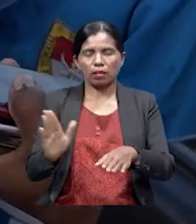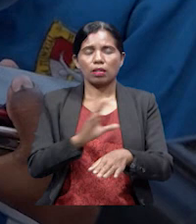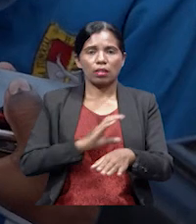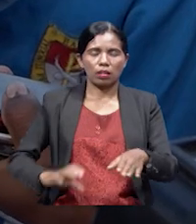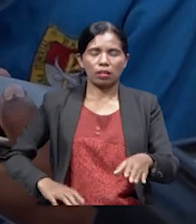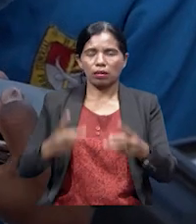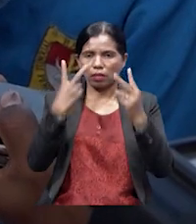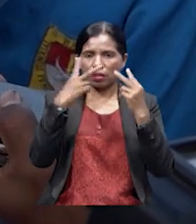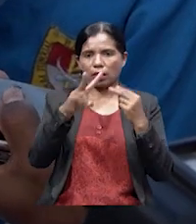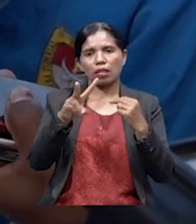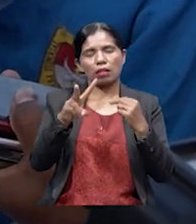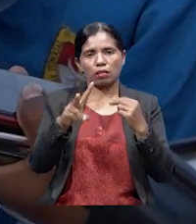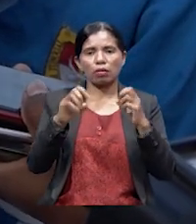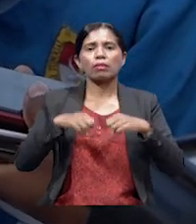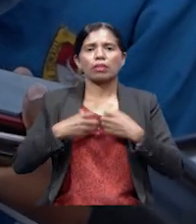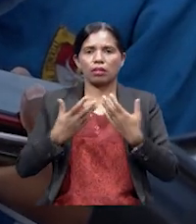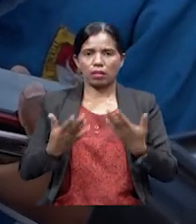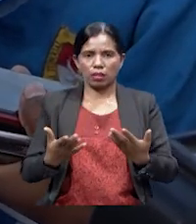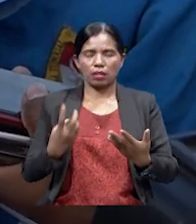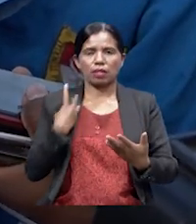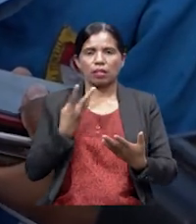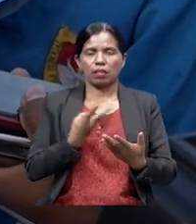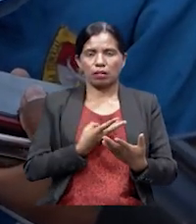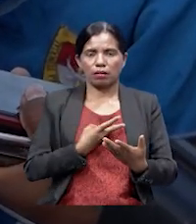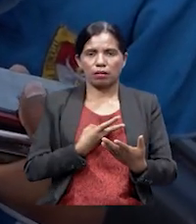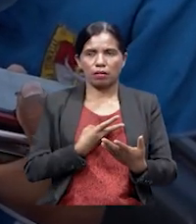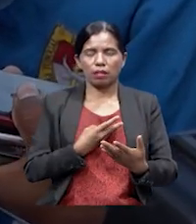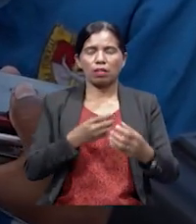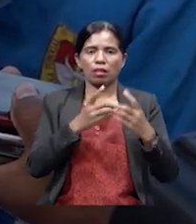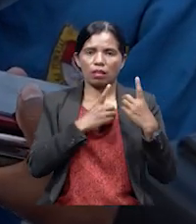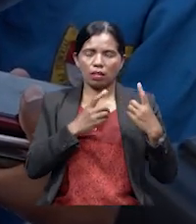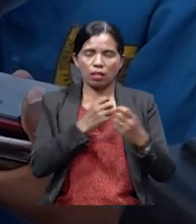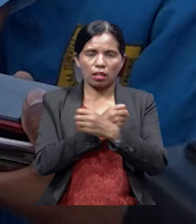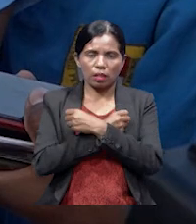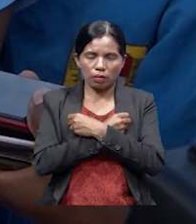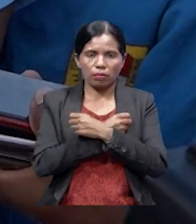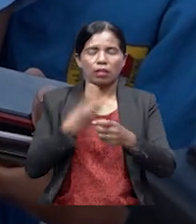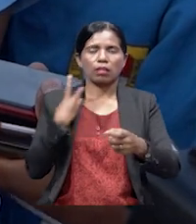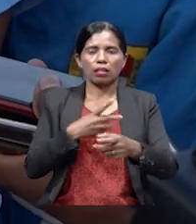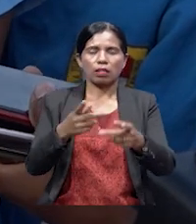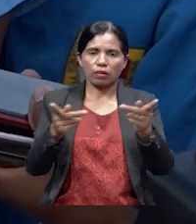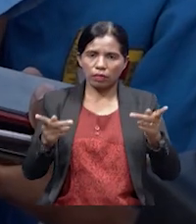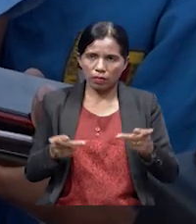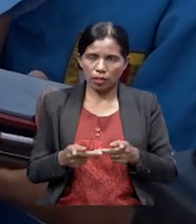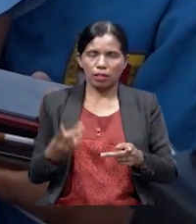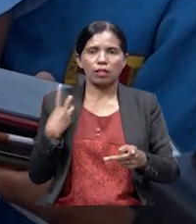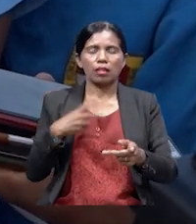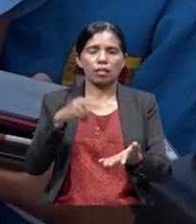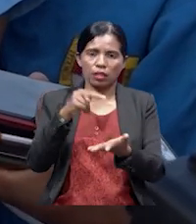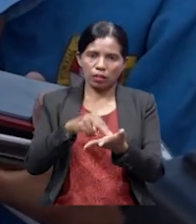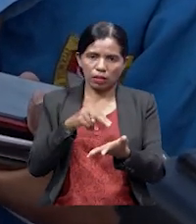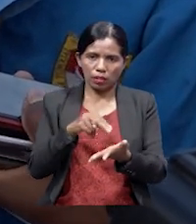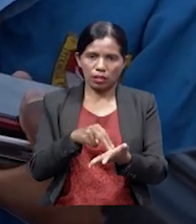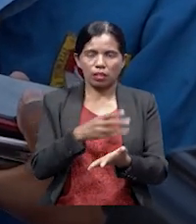dane o insa ita hadomimos eten ambiente eten natureza eten nebe atu